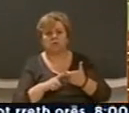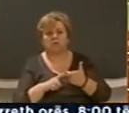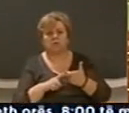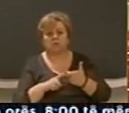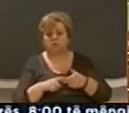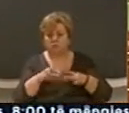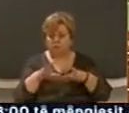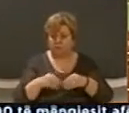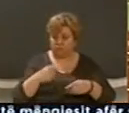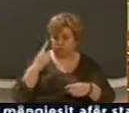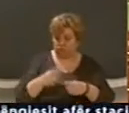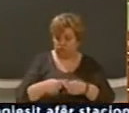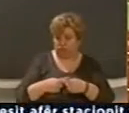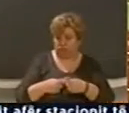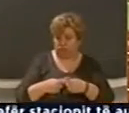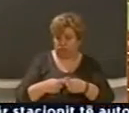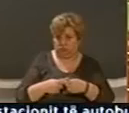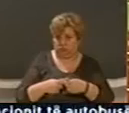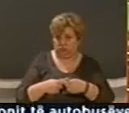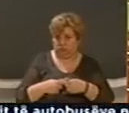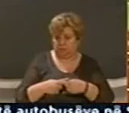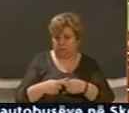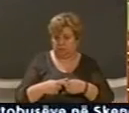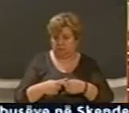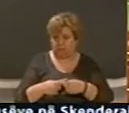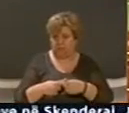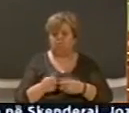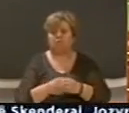të pranoj realitetin që nuk mundet më dhe të